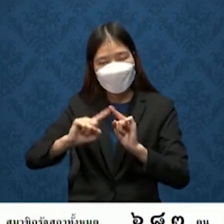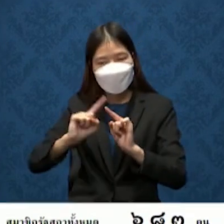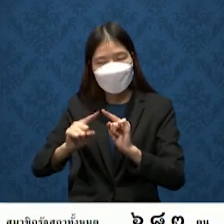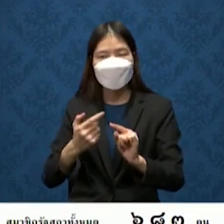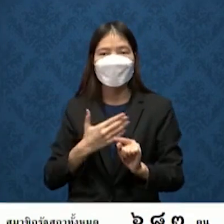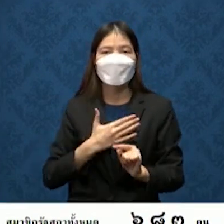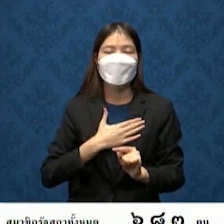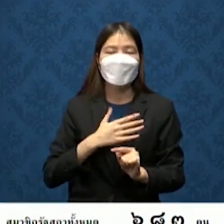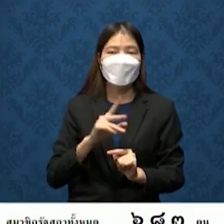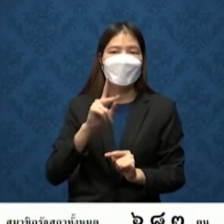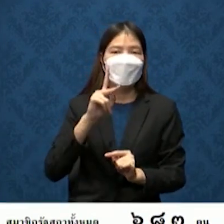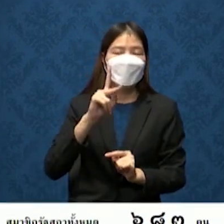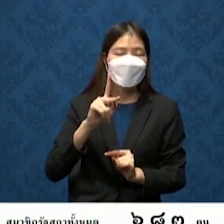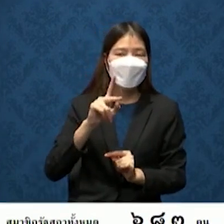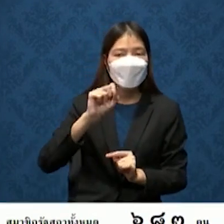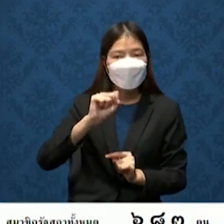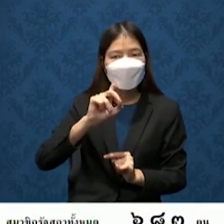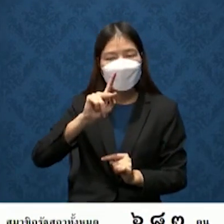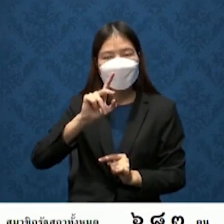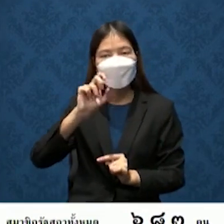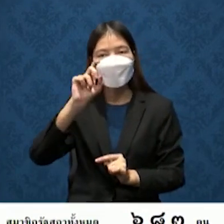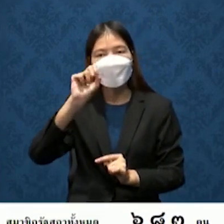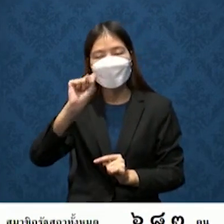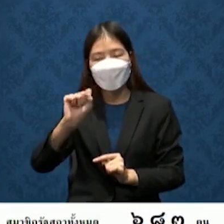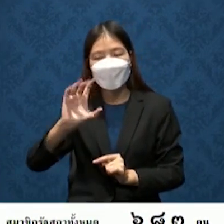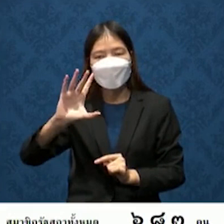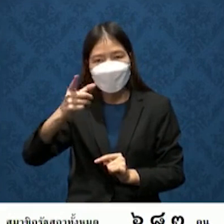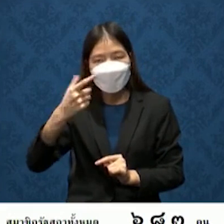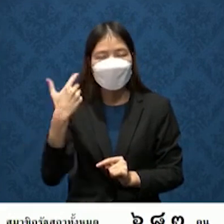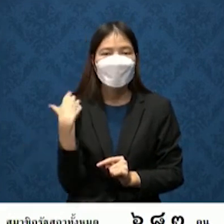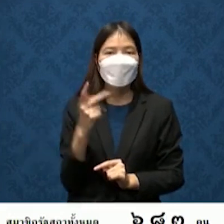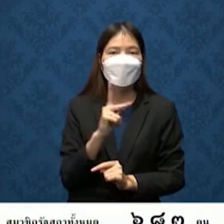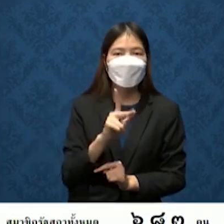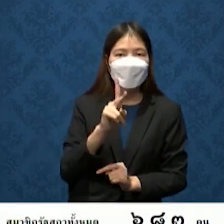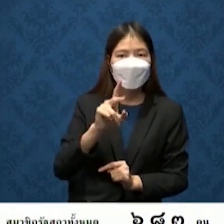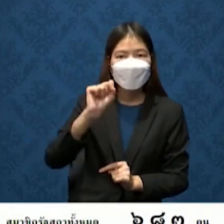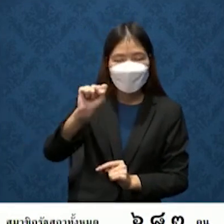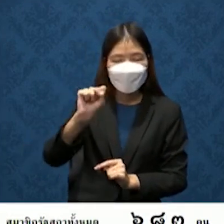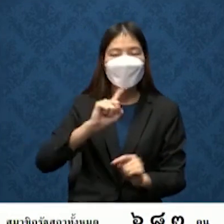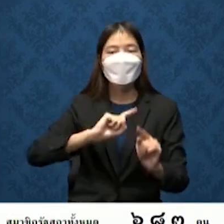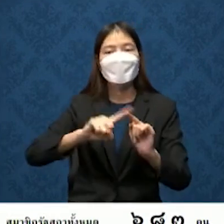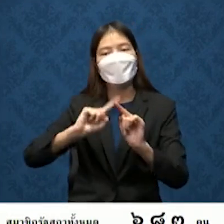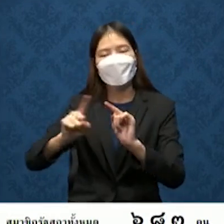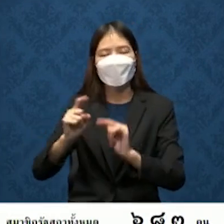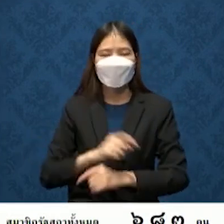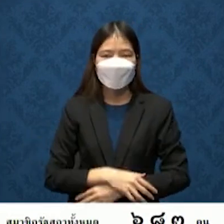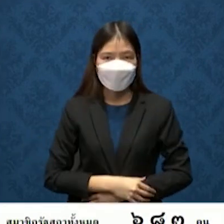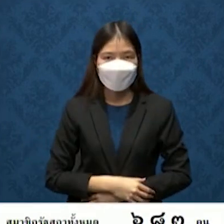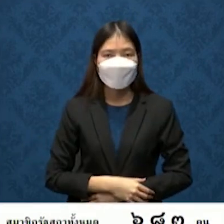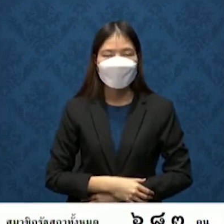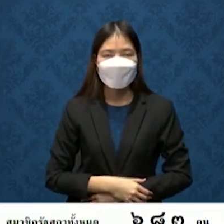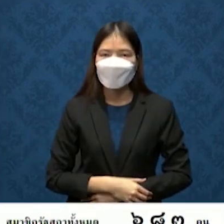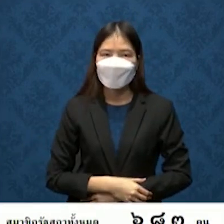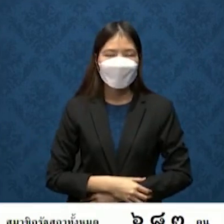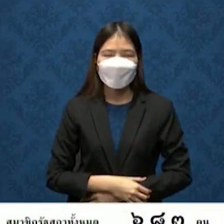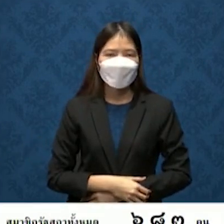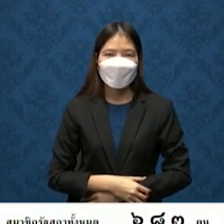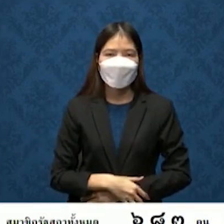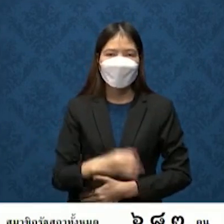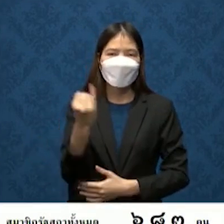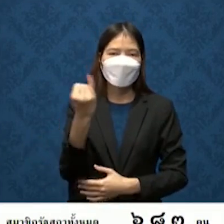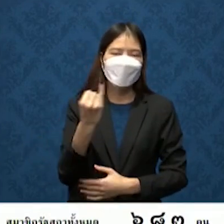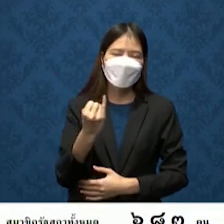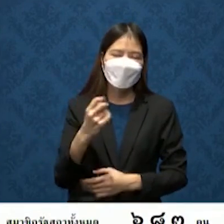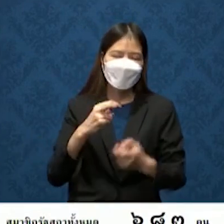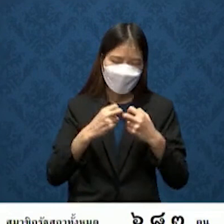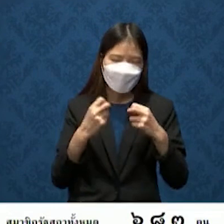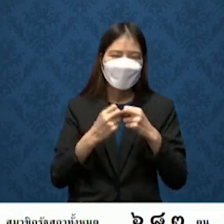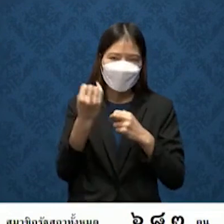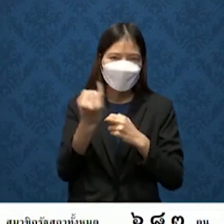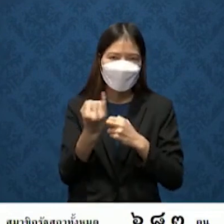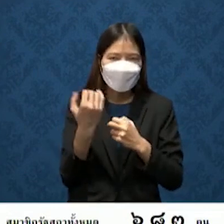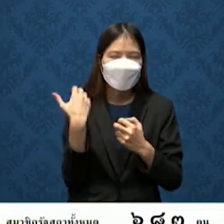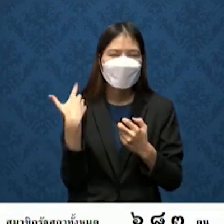ต